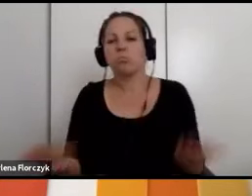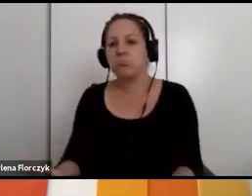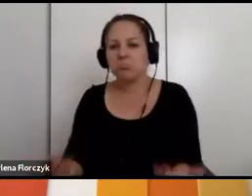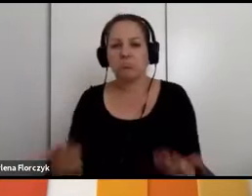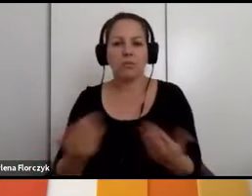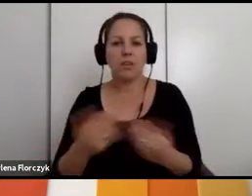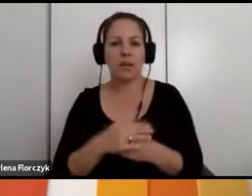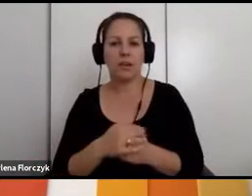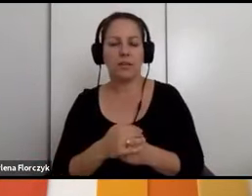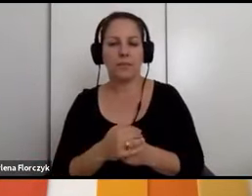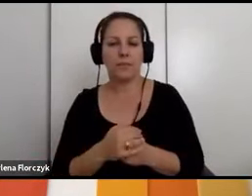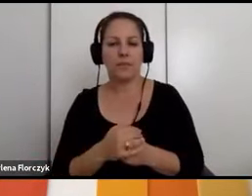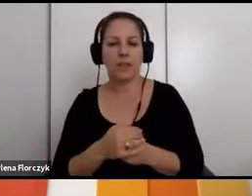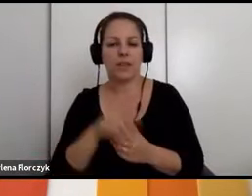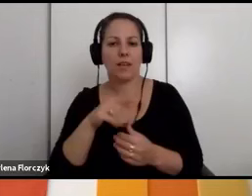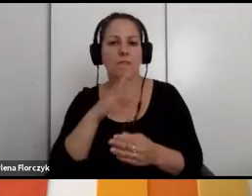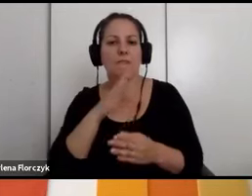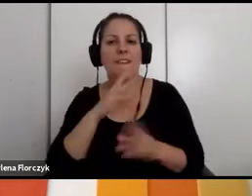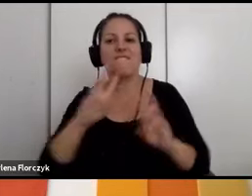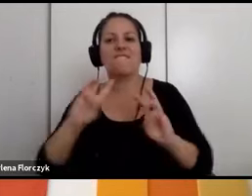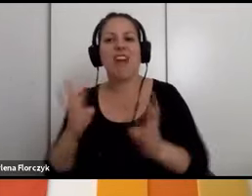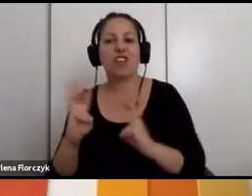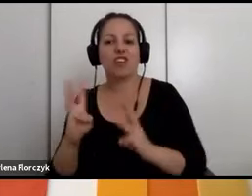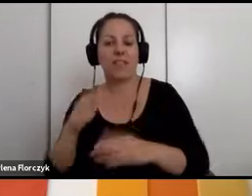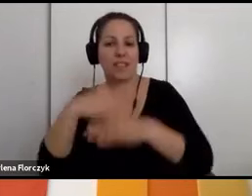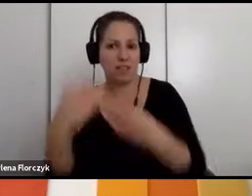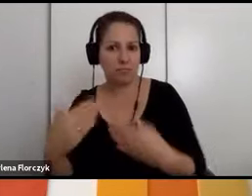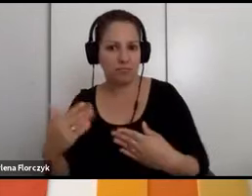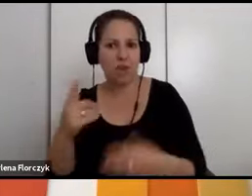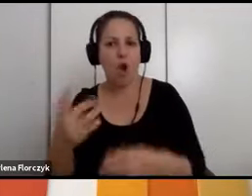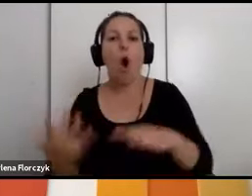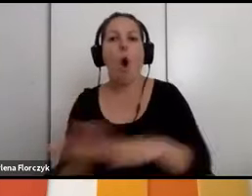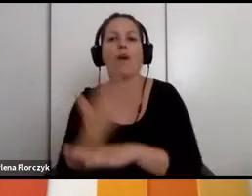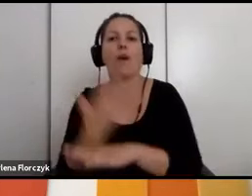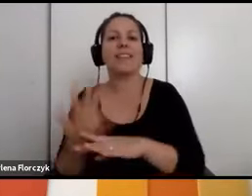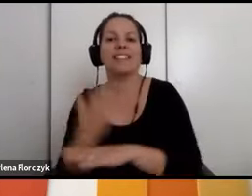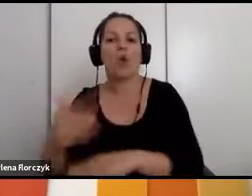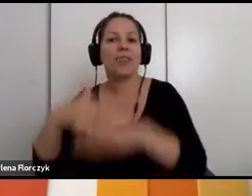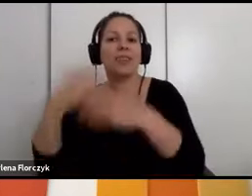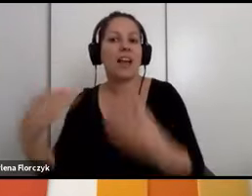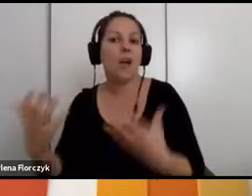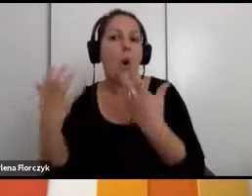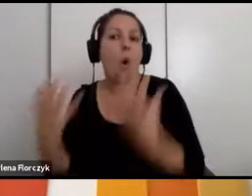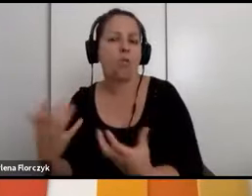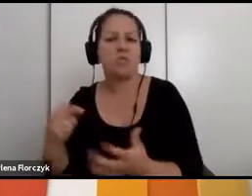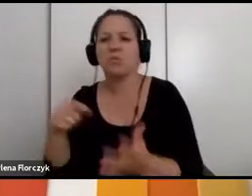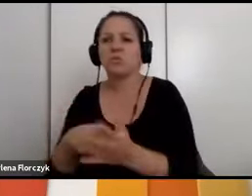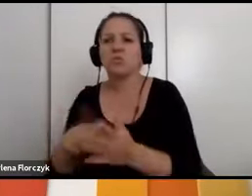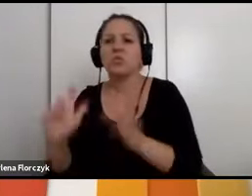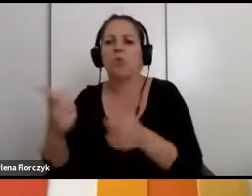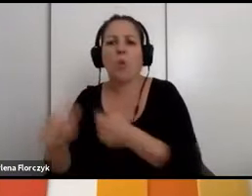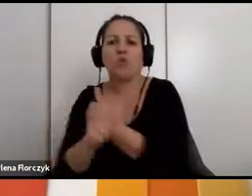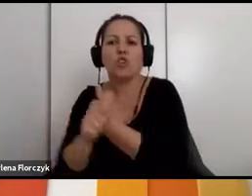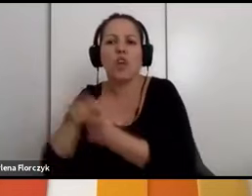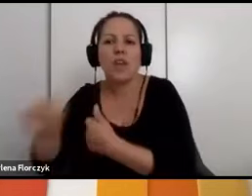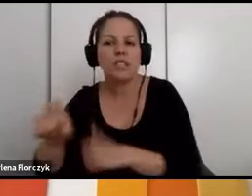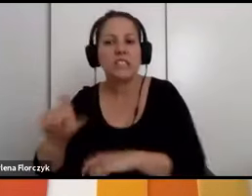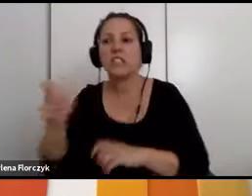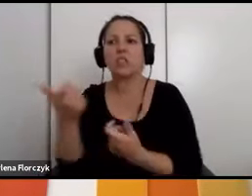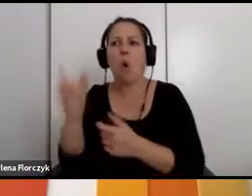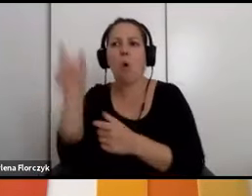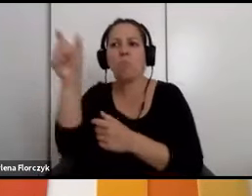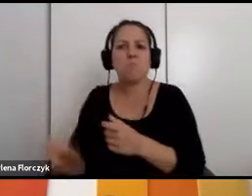sobie za warsztaty teatralne i wyskakuje mu ognisko teatralne Teatru Ochoty. I co się wtedy dzieje, Michał? Co on może,